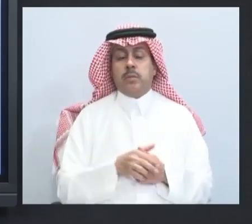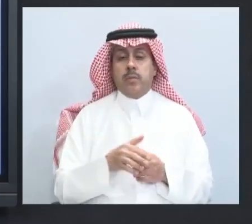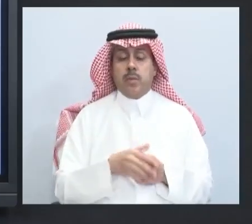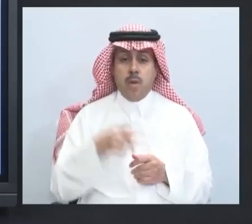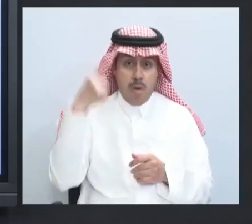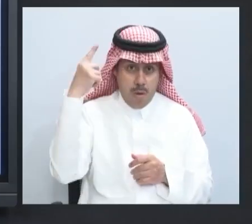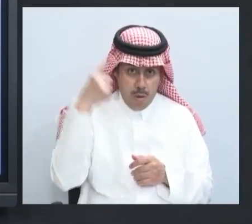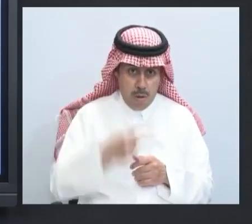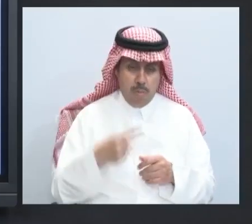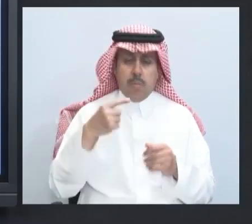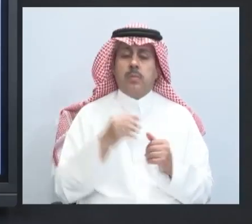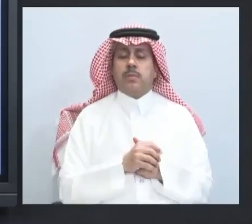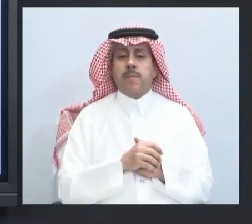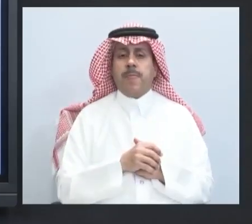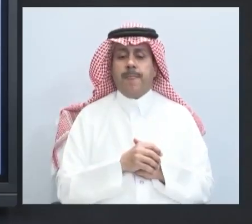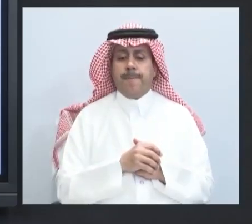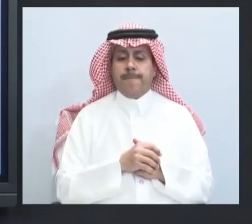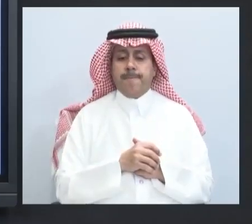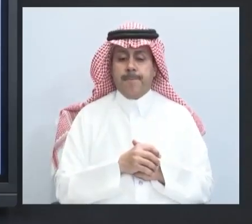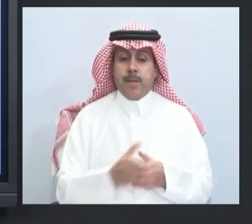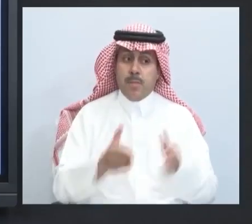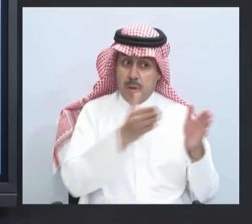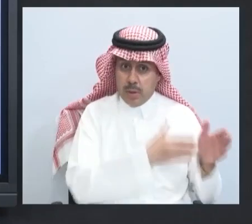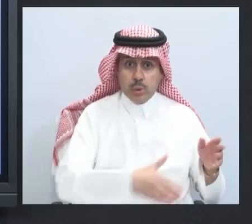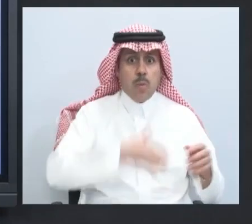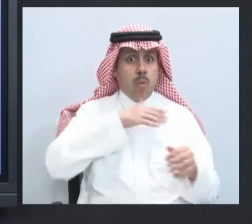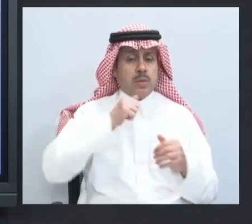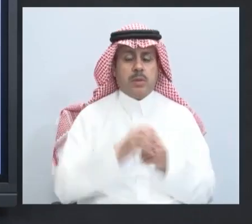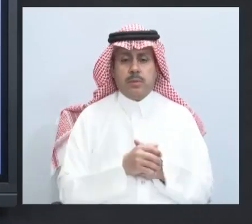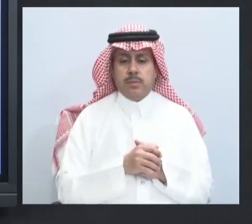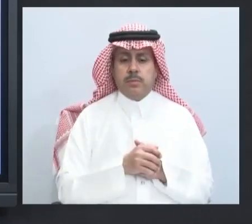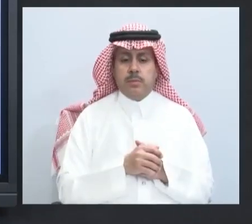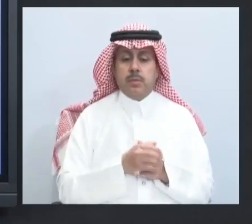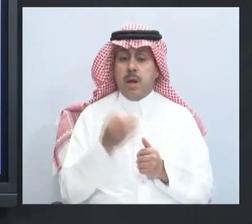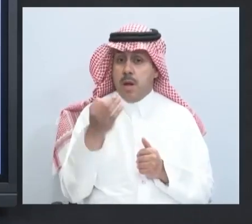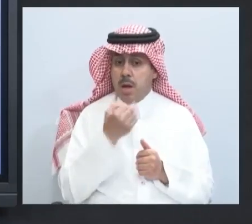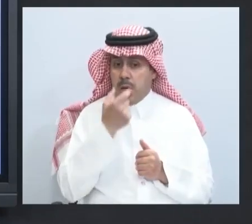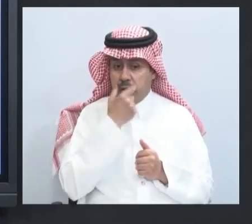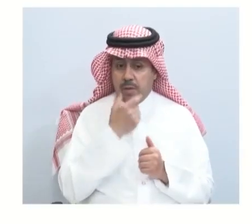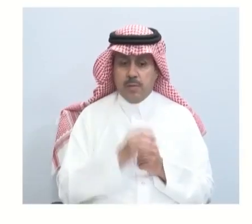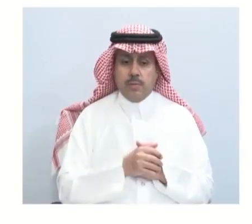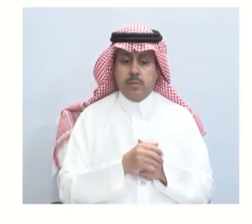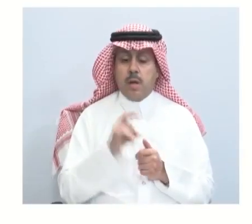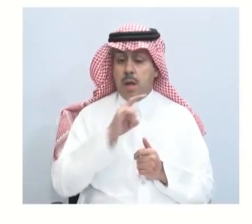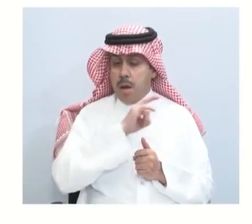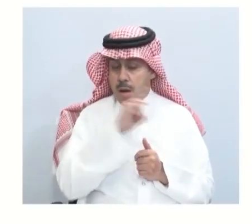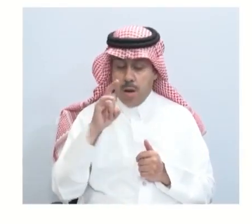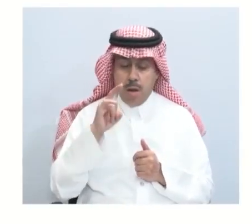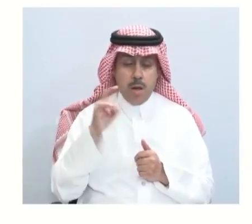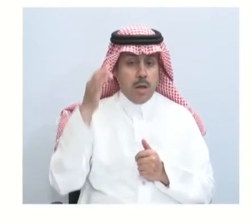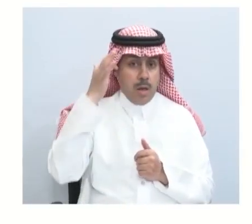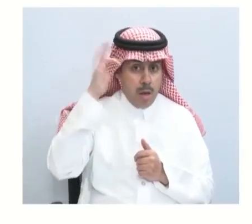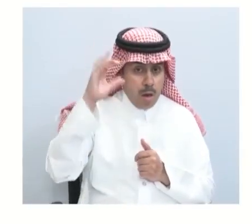ذلكم الموقف بماذا وجهنا عليه الصلاه والسلام نقرا هذا الحديث لا يحل لمسلم ان